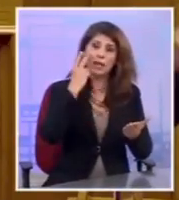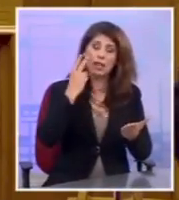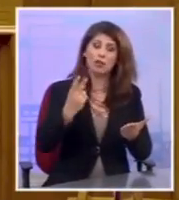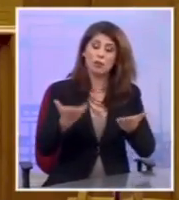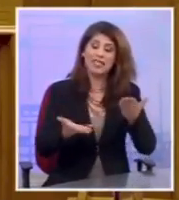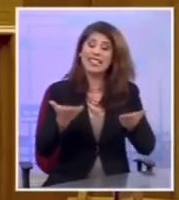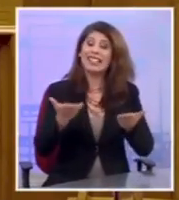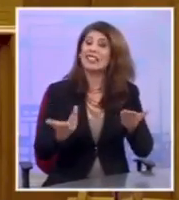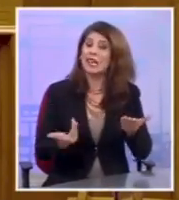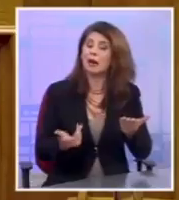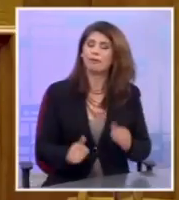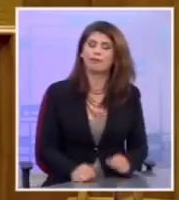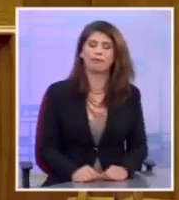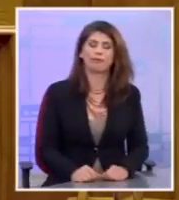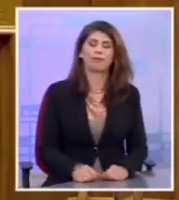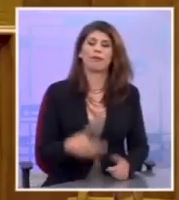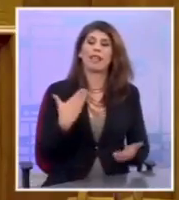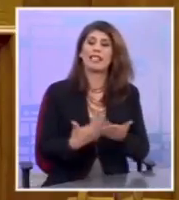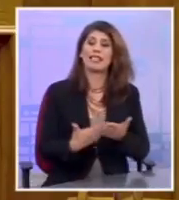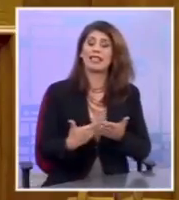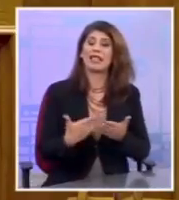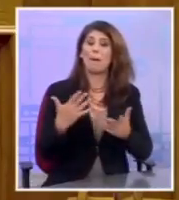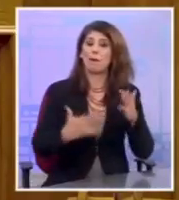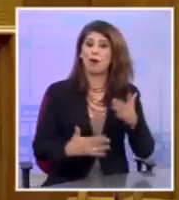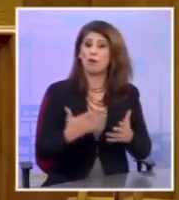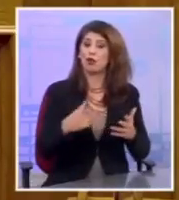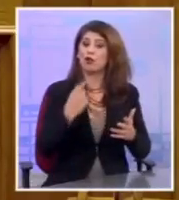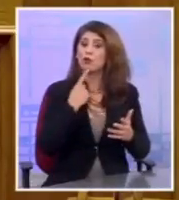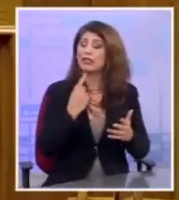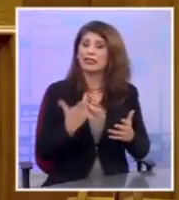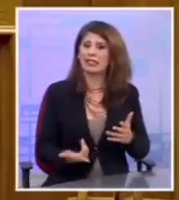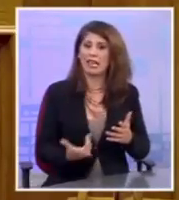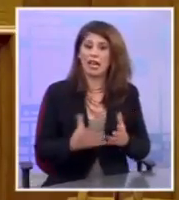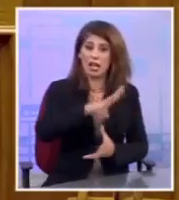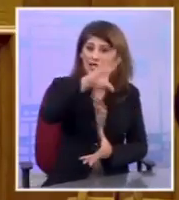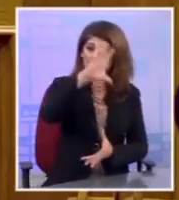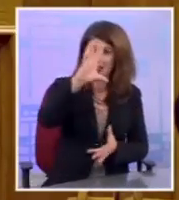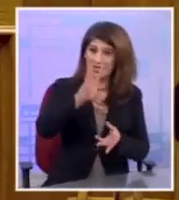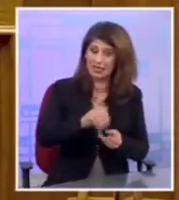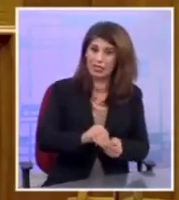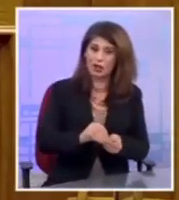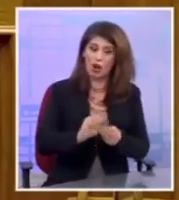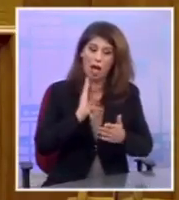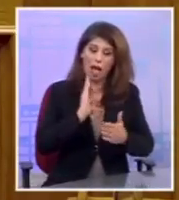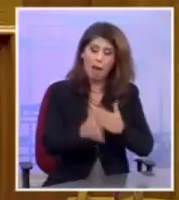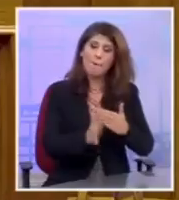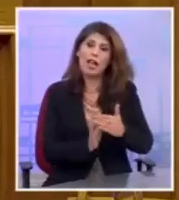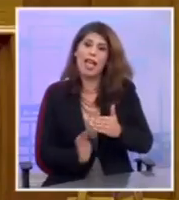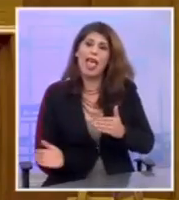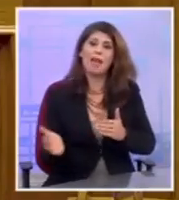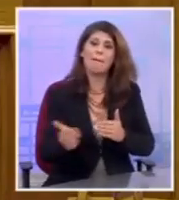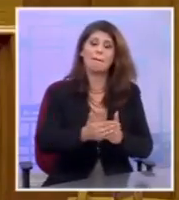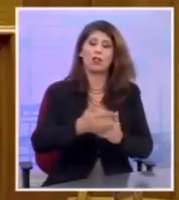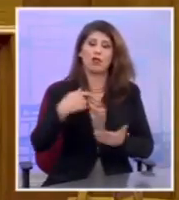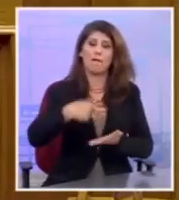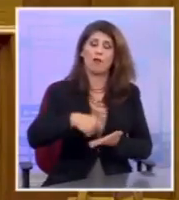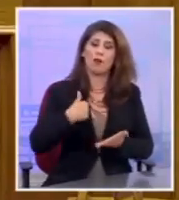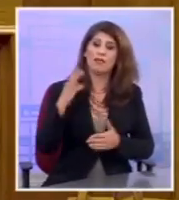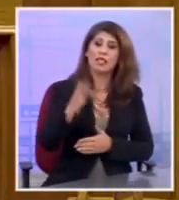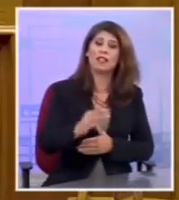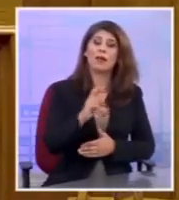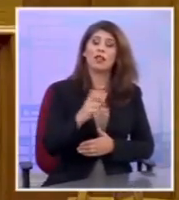συγκριτικά. Τα στοιχεία του προϋπολογισμού λένε ότι στο σύνολο άμεσων και έμεσων φόρων εμείς έχουμε φτάσει